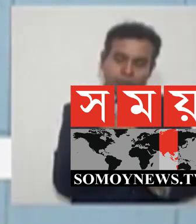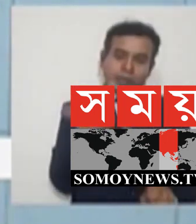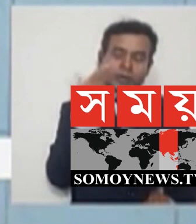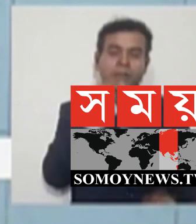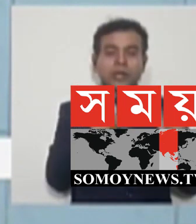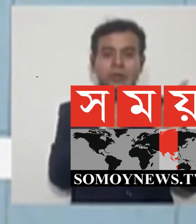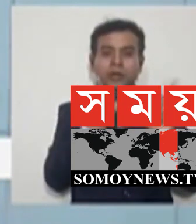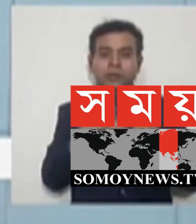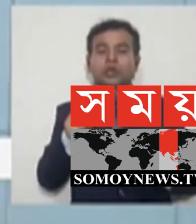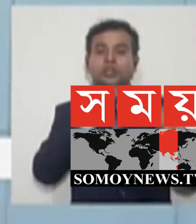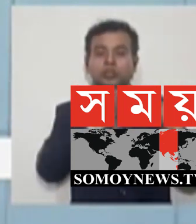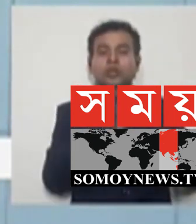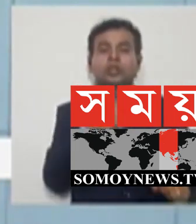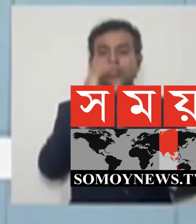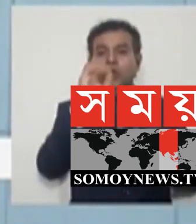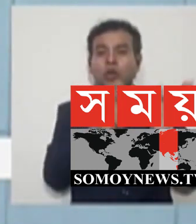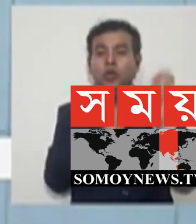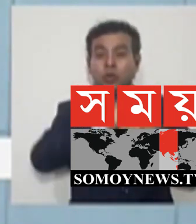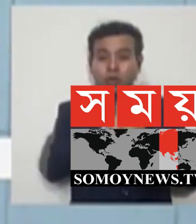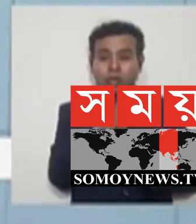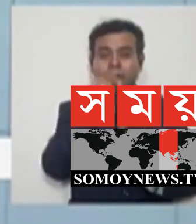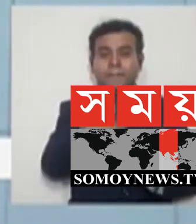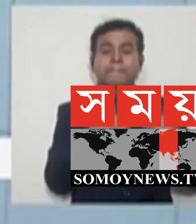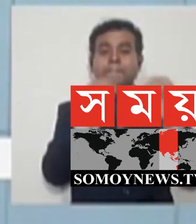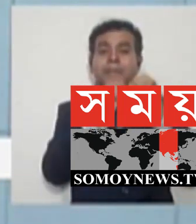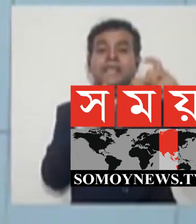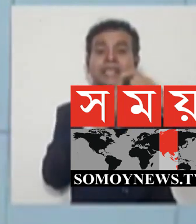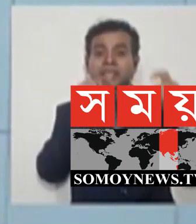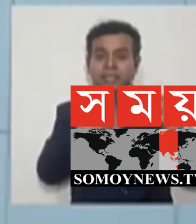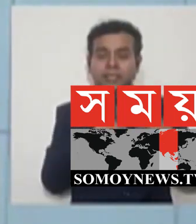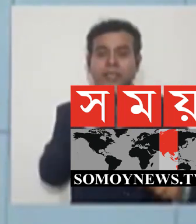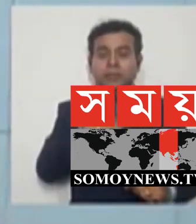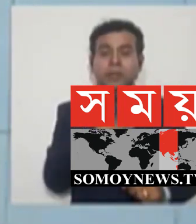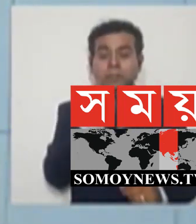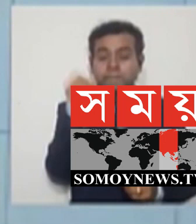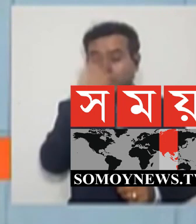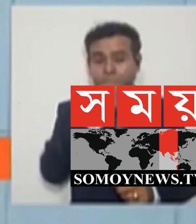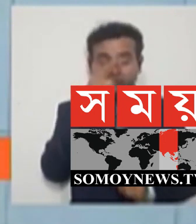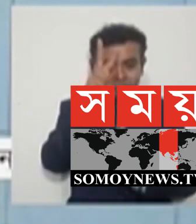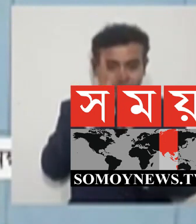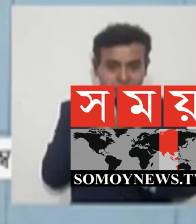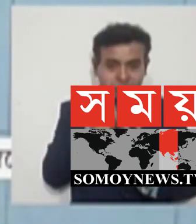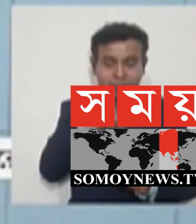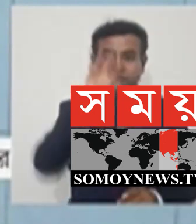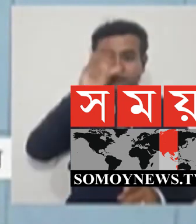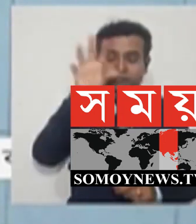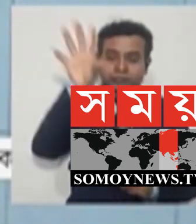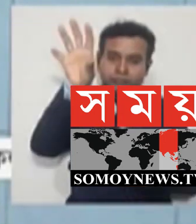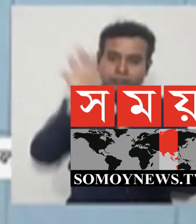www.corona.gov.bd এই ওয়েবসাইট থেকে লক্ষণ শনাক্তকরণ বা সিমটম চেকার অ্যাপের সেবা পাওয়া যায়।